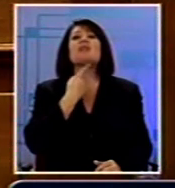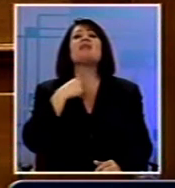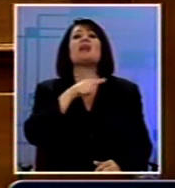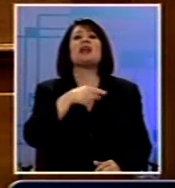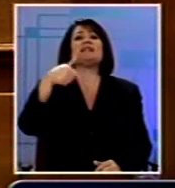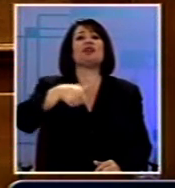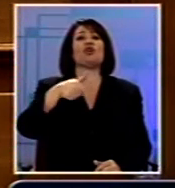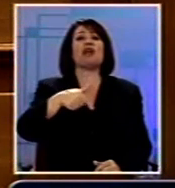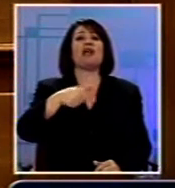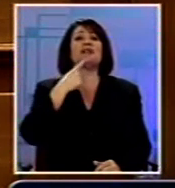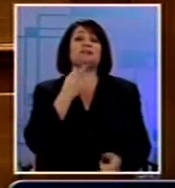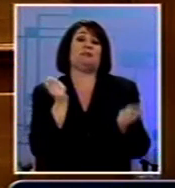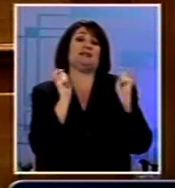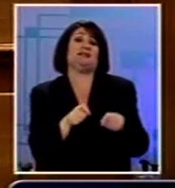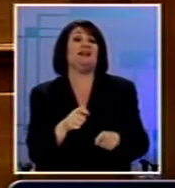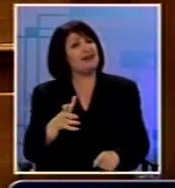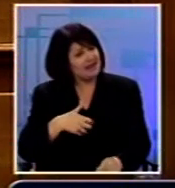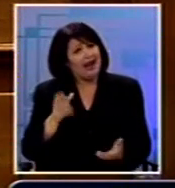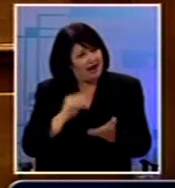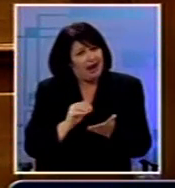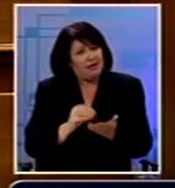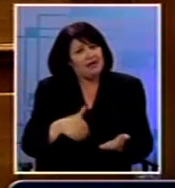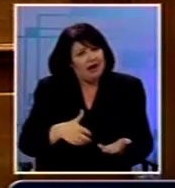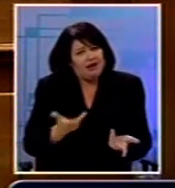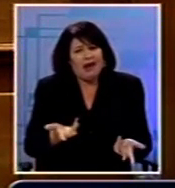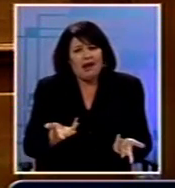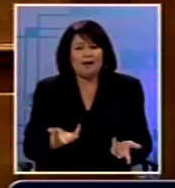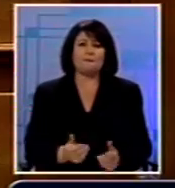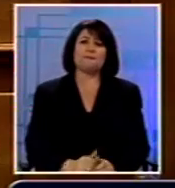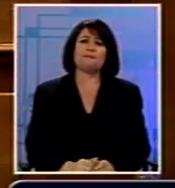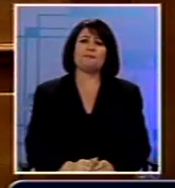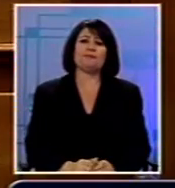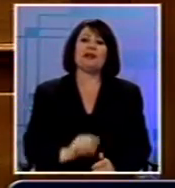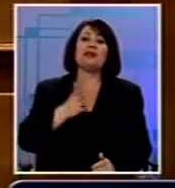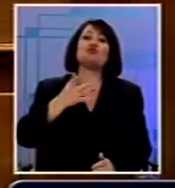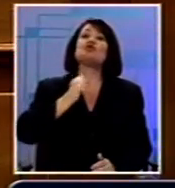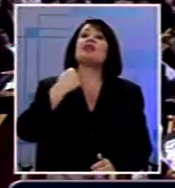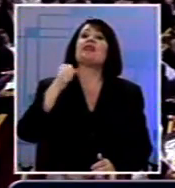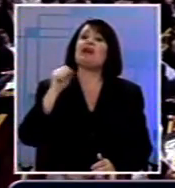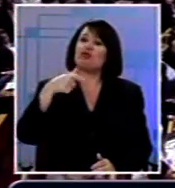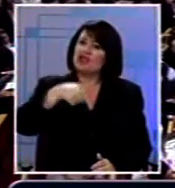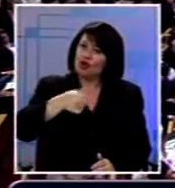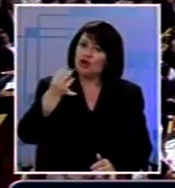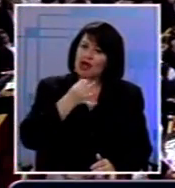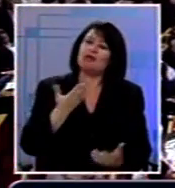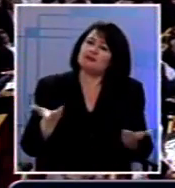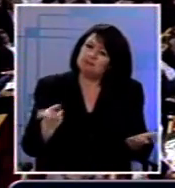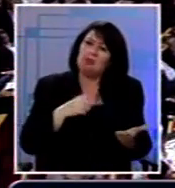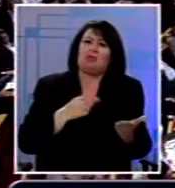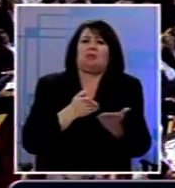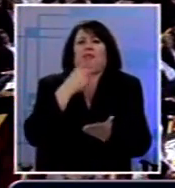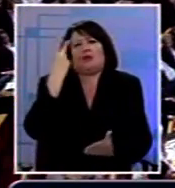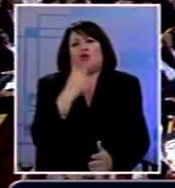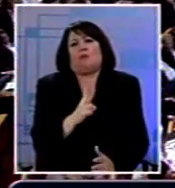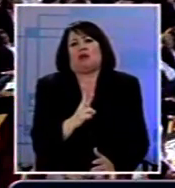κύριο Γεωργιάδη. Γελάστε πάλι. Γελάστε. Μπορεί να διαφωνεί κανείς μαζί του. Με γεια σας και χαρά σας να